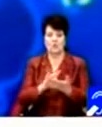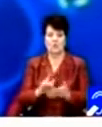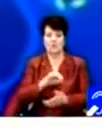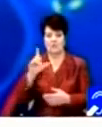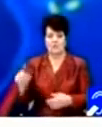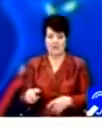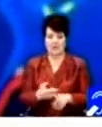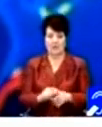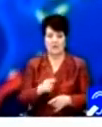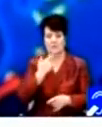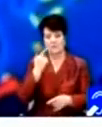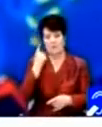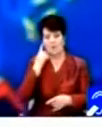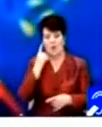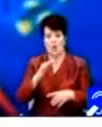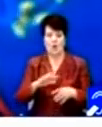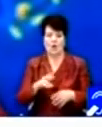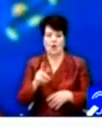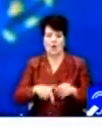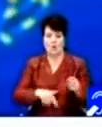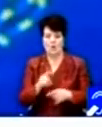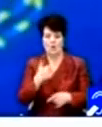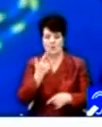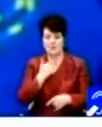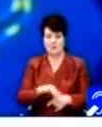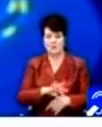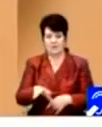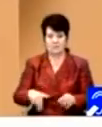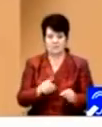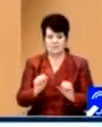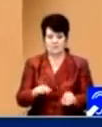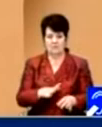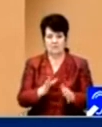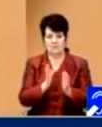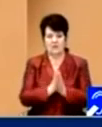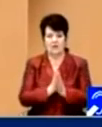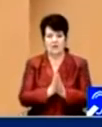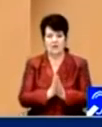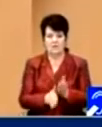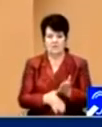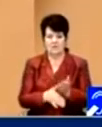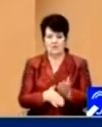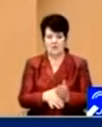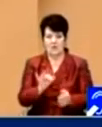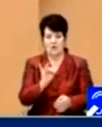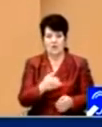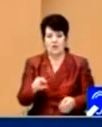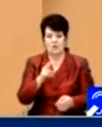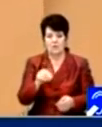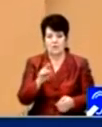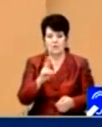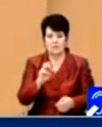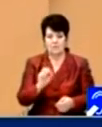varianta răpirii și au cerut ajutorul autorităților. Ioana Dima și-a văzut soțul ultima dată